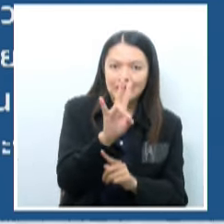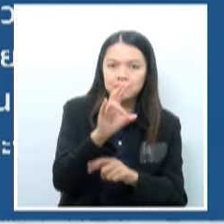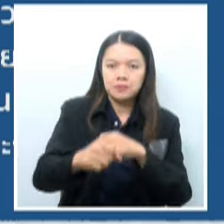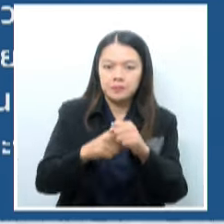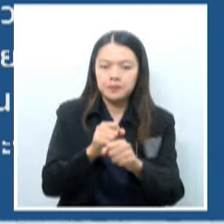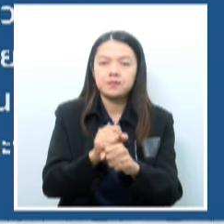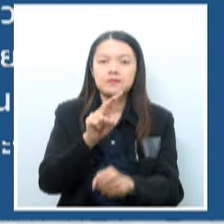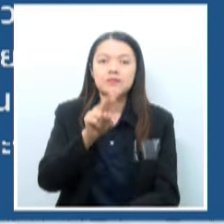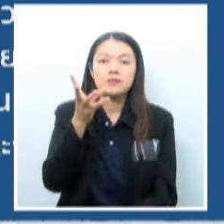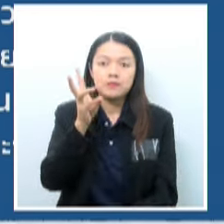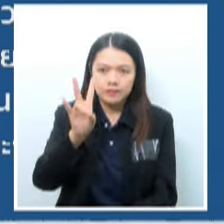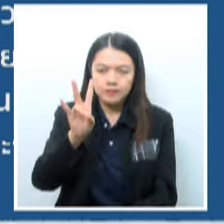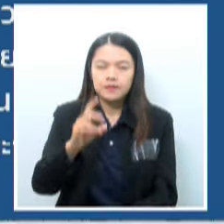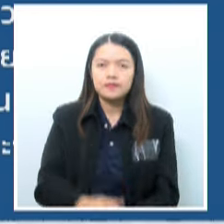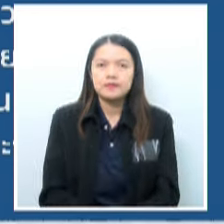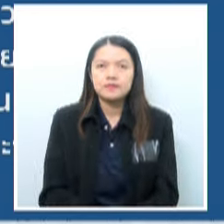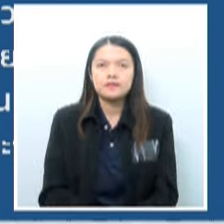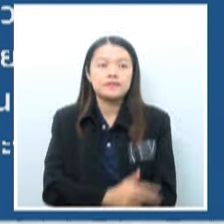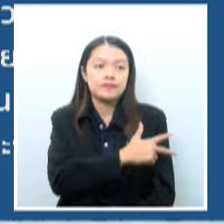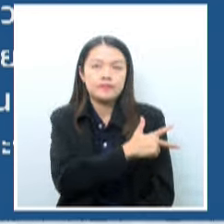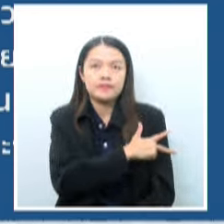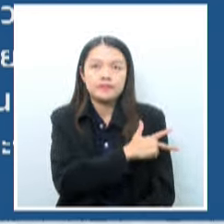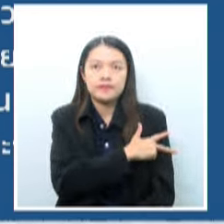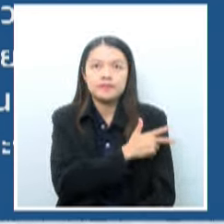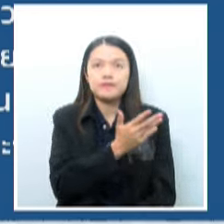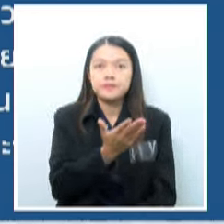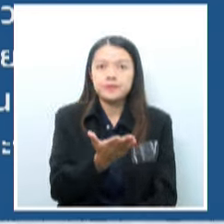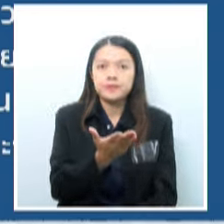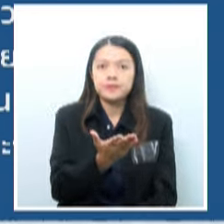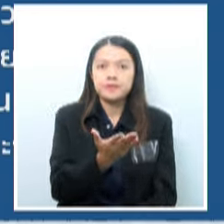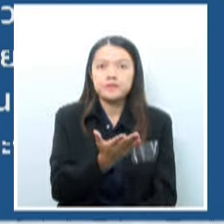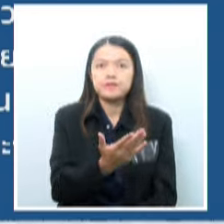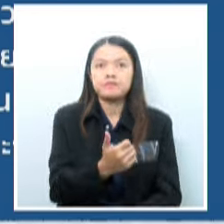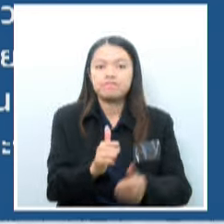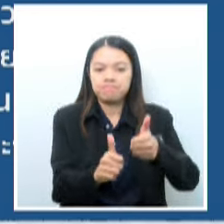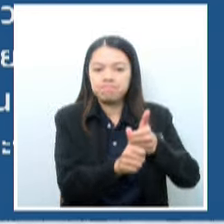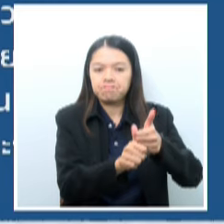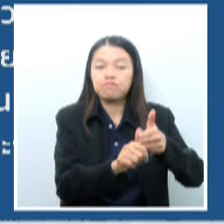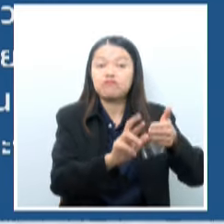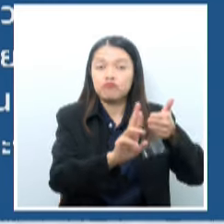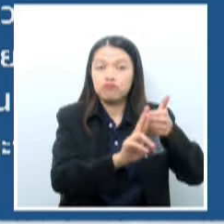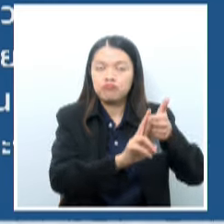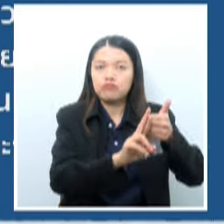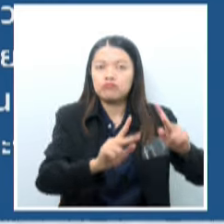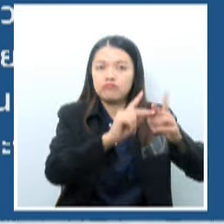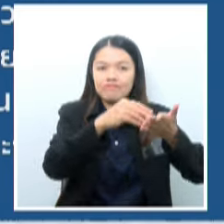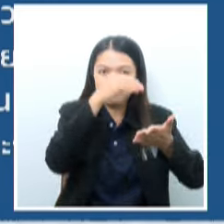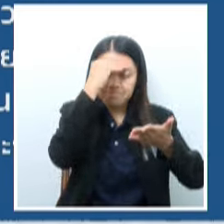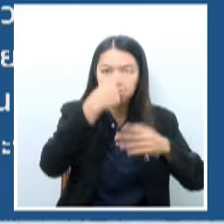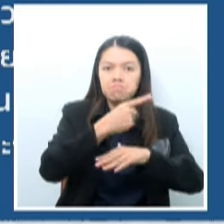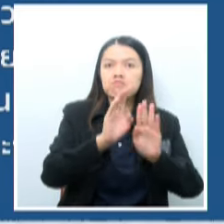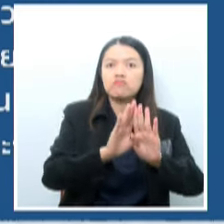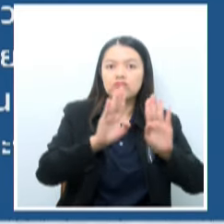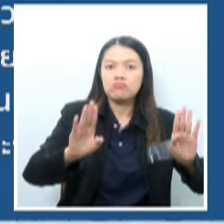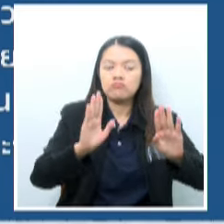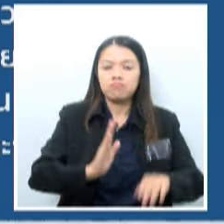ราช2567โดยมีดร.สิริพงษ์อังคสกุลเกียรติผู้ช่วยรัฐมนตรีประจำกระทรวงศึกษาธิการเป็นประธานเปิดพร้อมด้วย